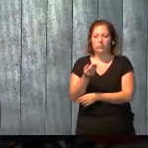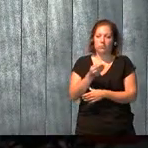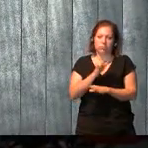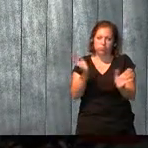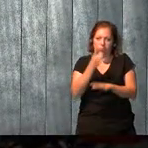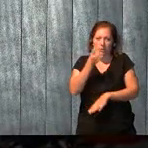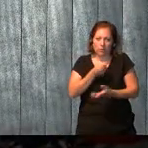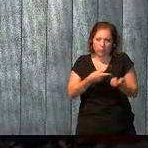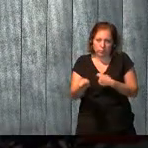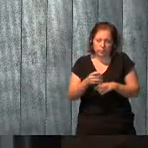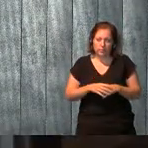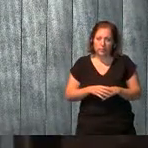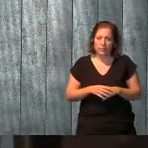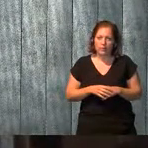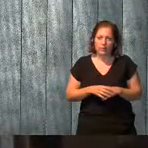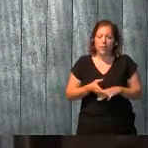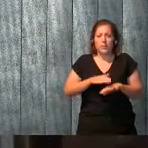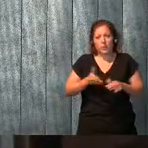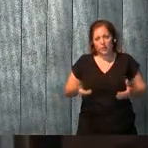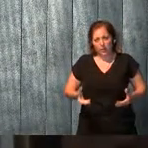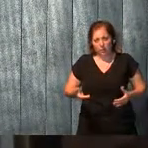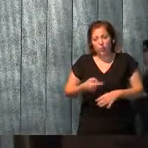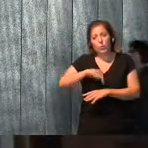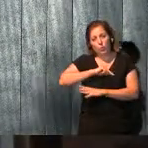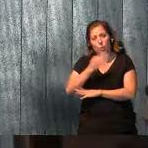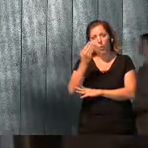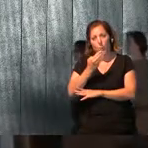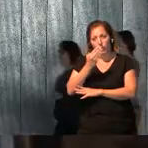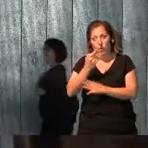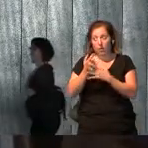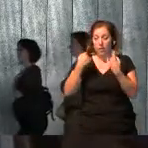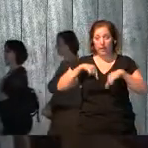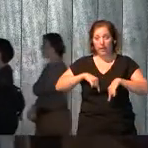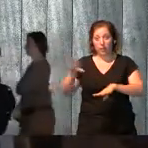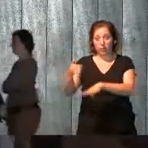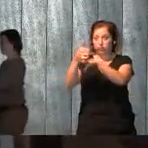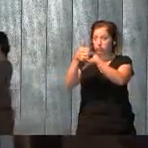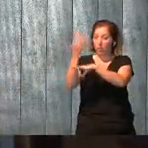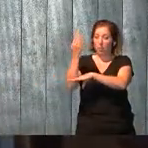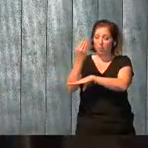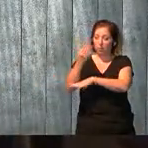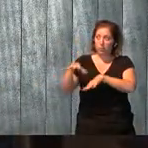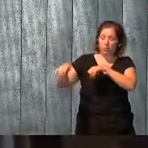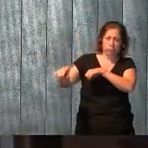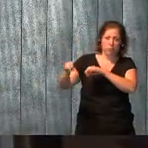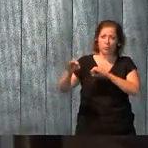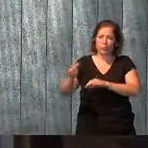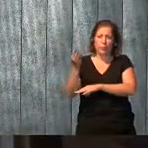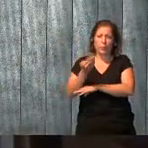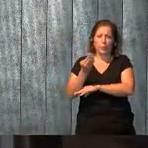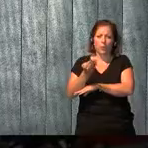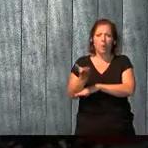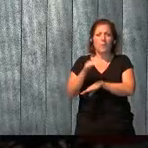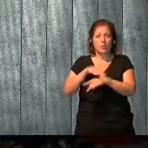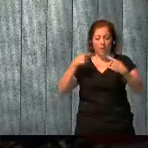bonne question. Maintenant, nous avons besoin d'États forts. C'est certain que nous avons besoin d'États forts. Mais les États